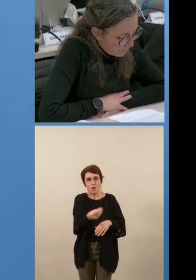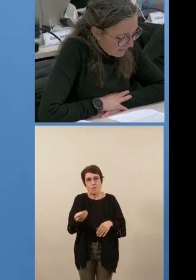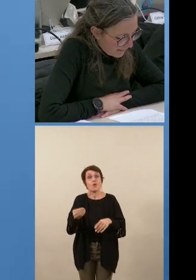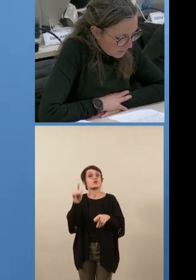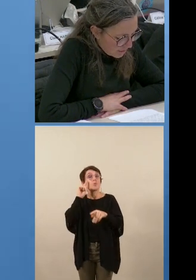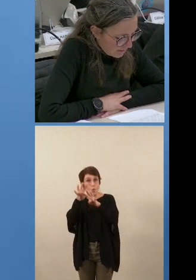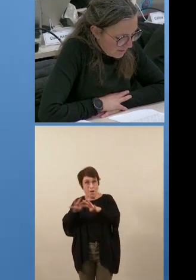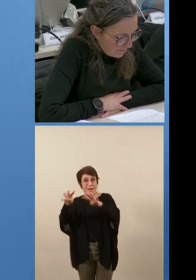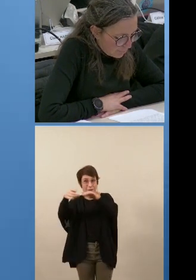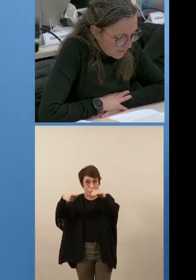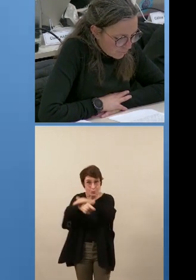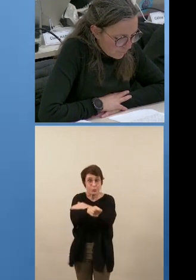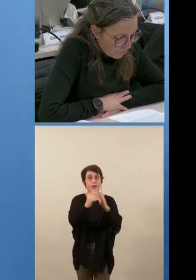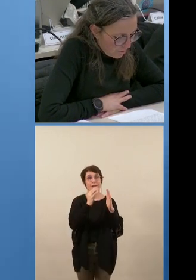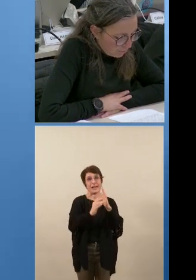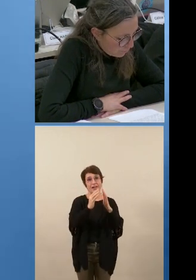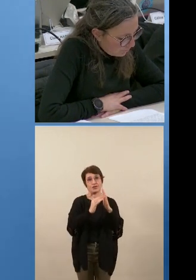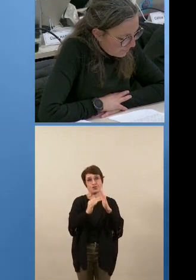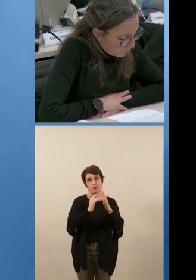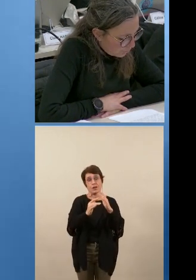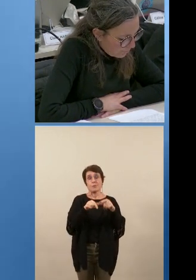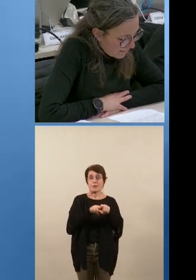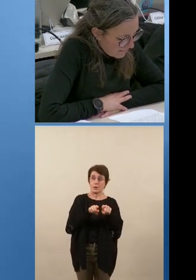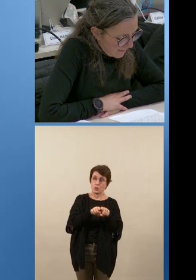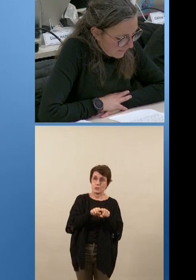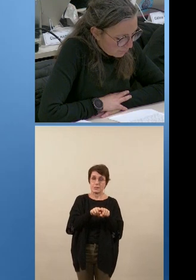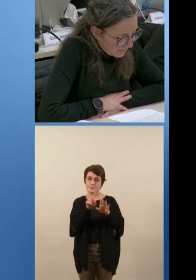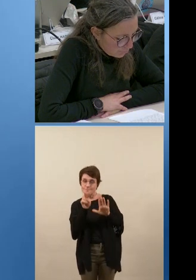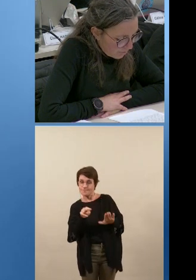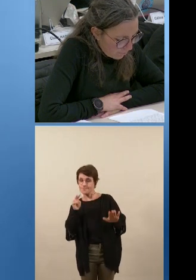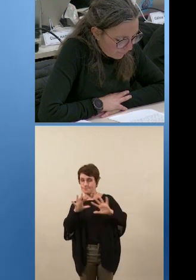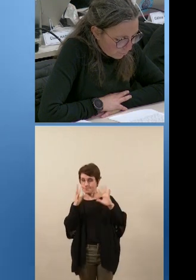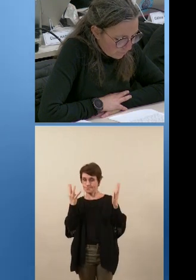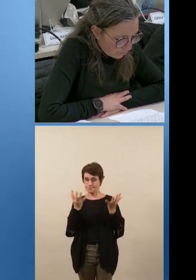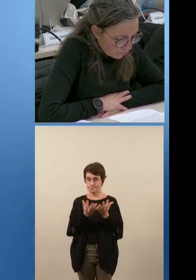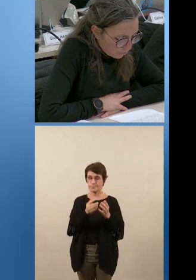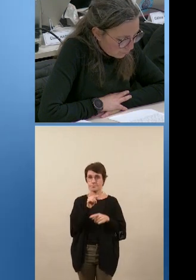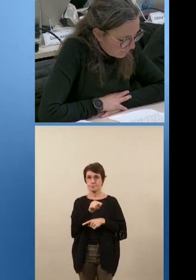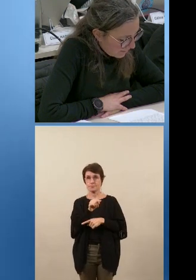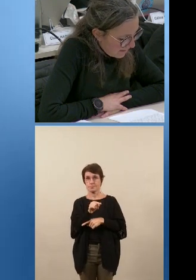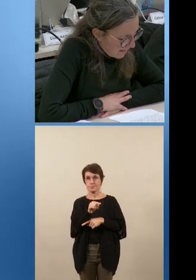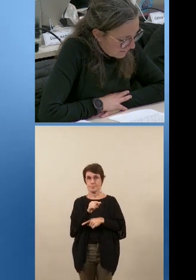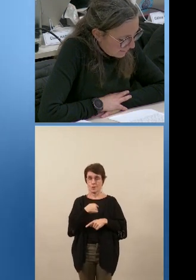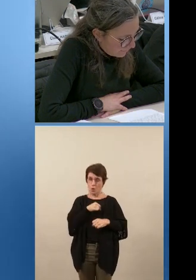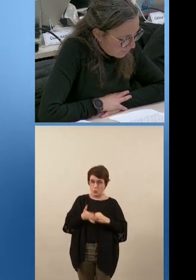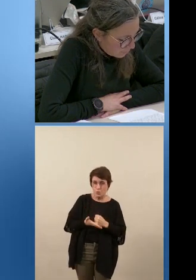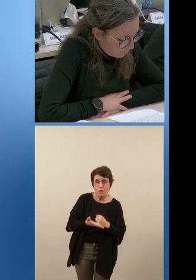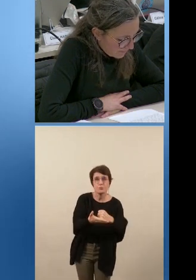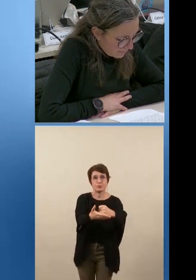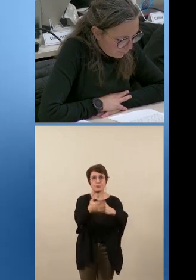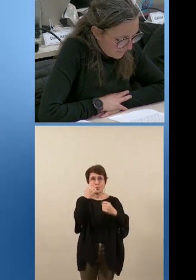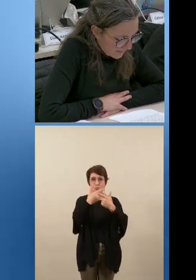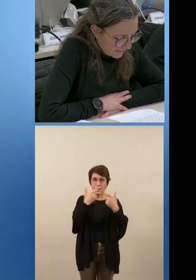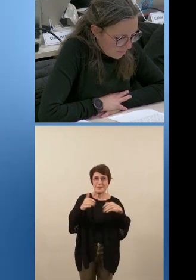financement des crèches mais plus largement donne une vision globale et constitue un renforcement de notre soutien à ces différentes